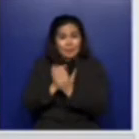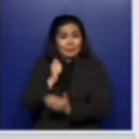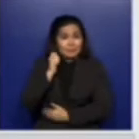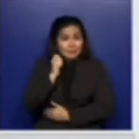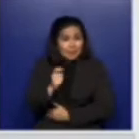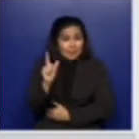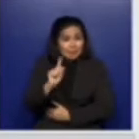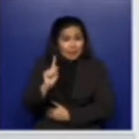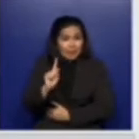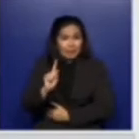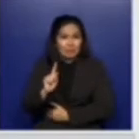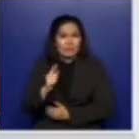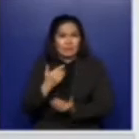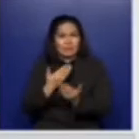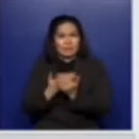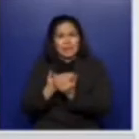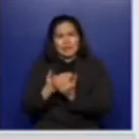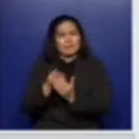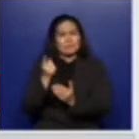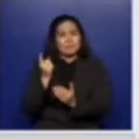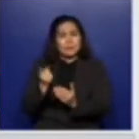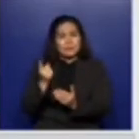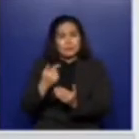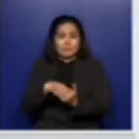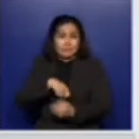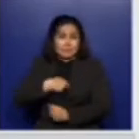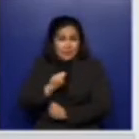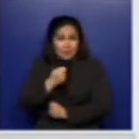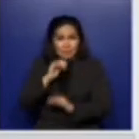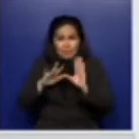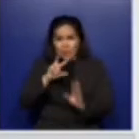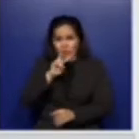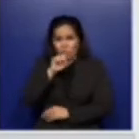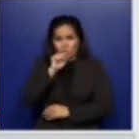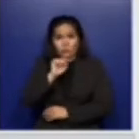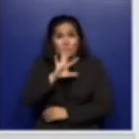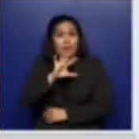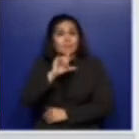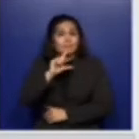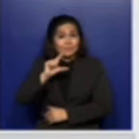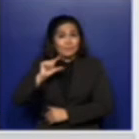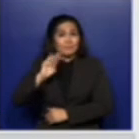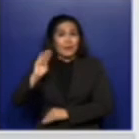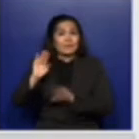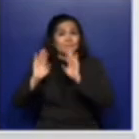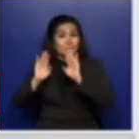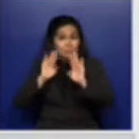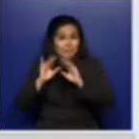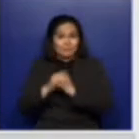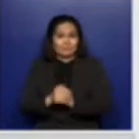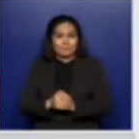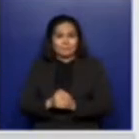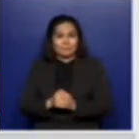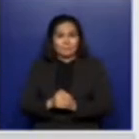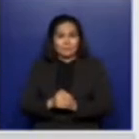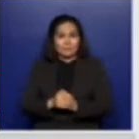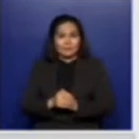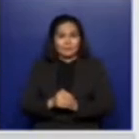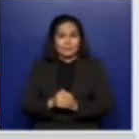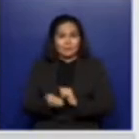บที่เรียกว่างบรายจ่ายประจำเนี่ย 2.5 ล้านล้านบาทตัวเลขกลมๆนะครับซึ่งคิดเป็นสัดส่วนก็คือ